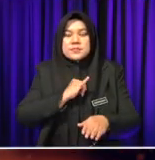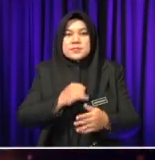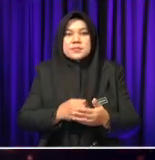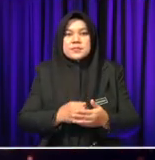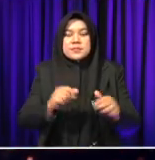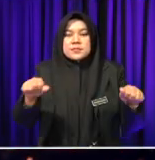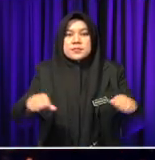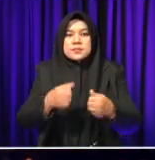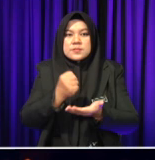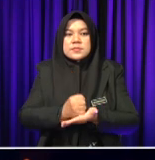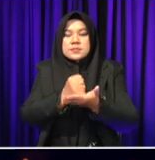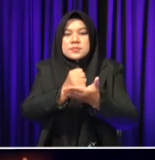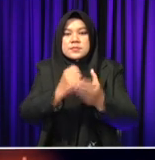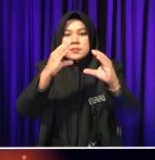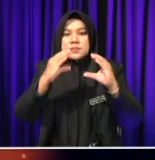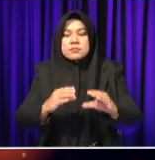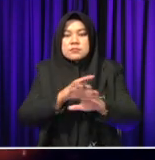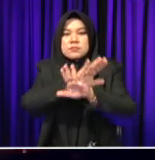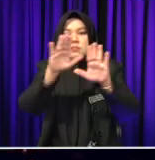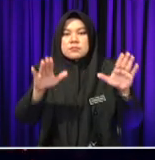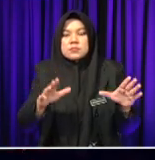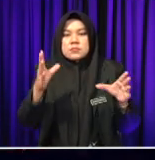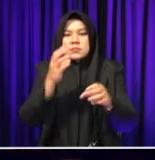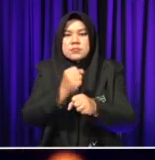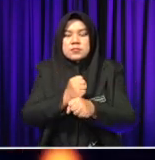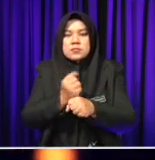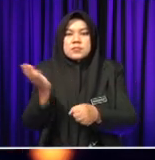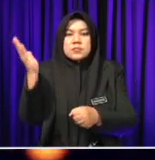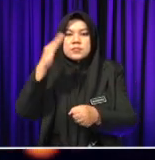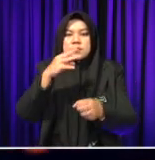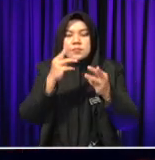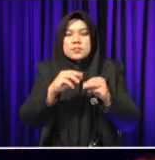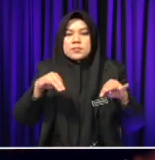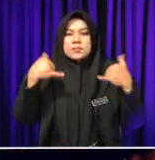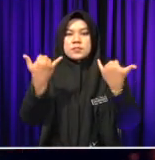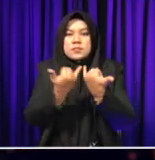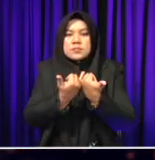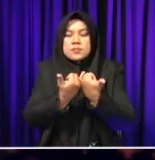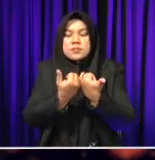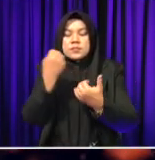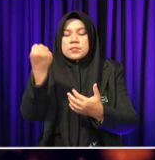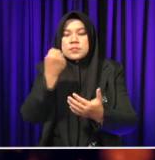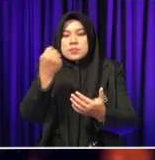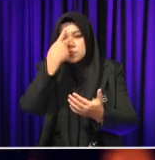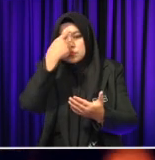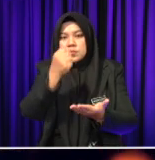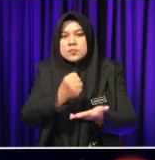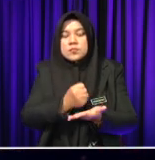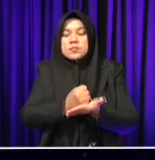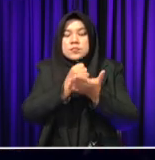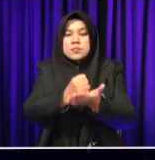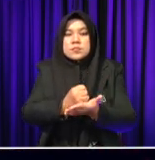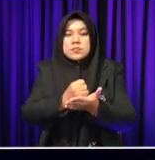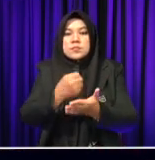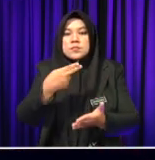amalan bersedekah secara terang-terangan dapat mengajak lagi masyarakat untuk sentiasa bersedekah hal ini